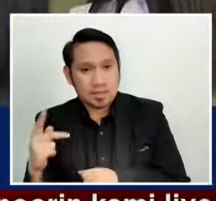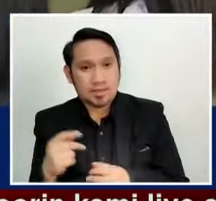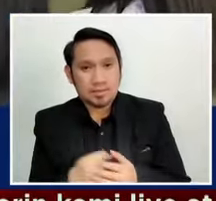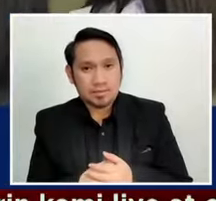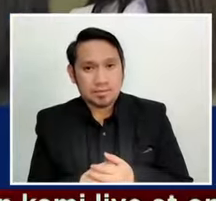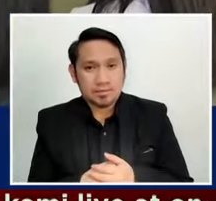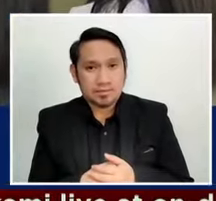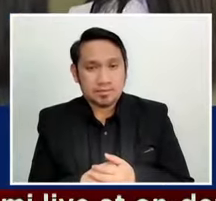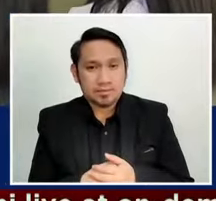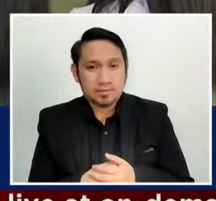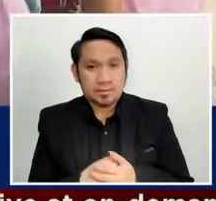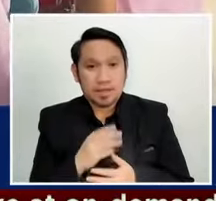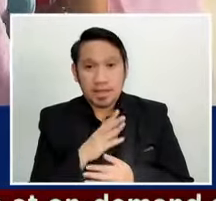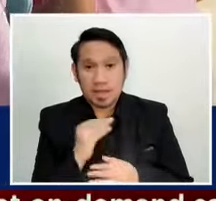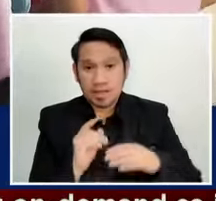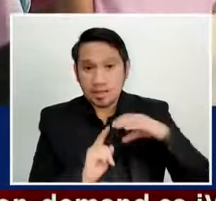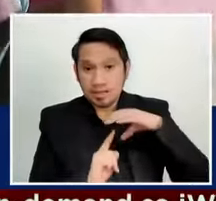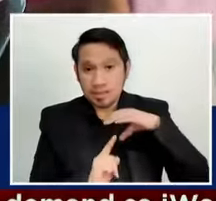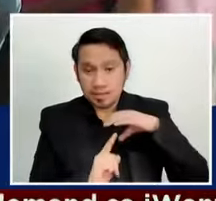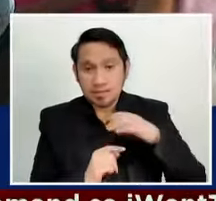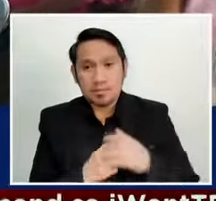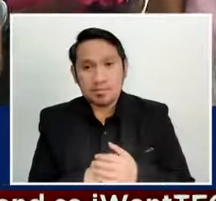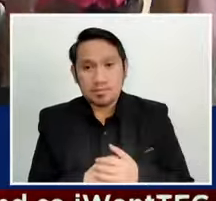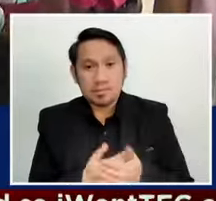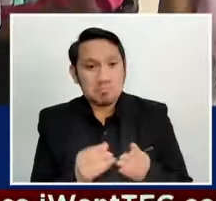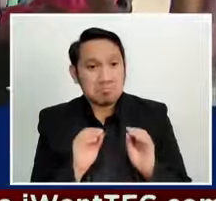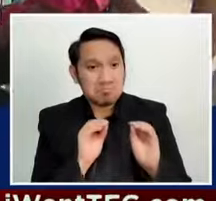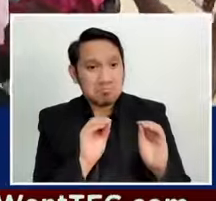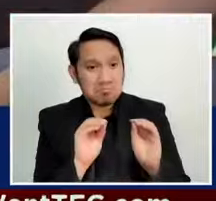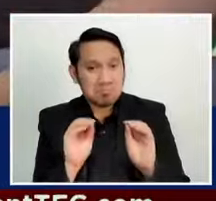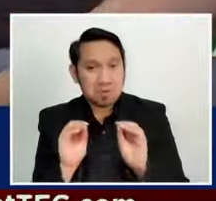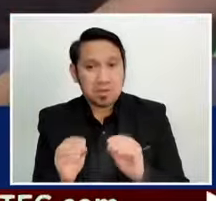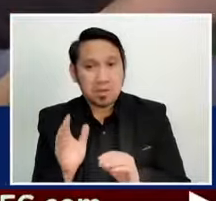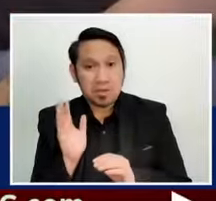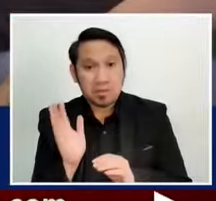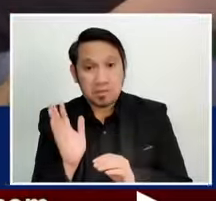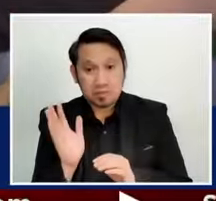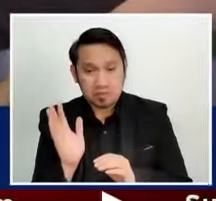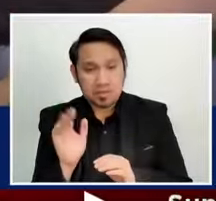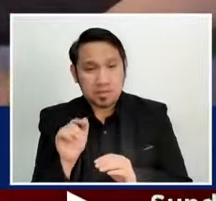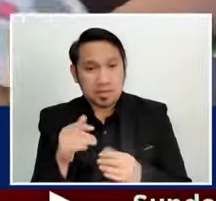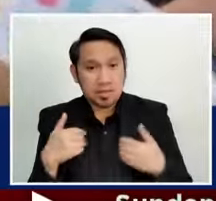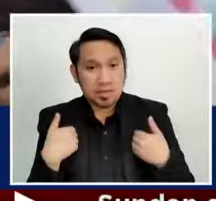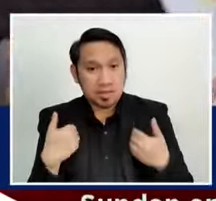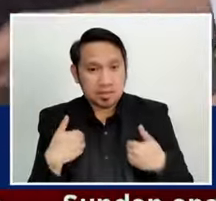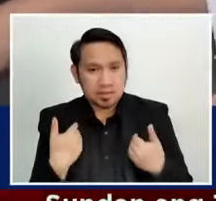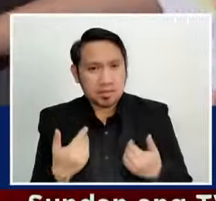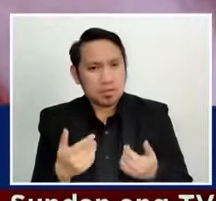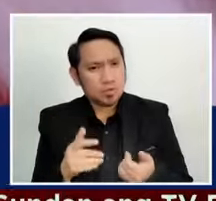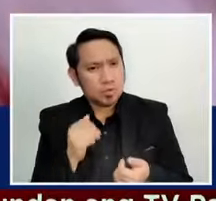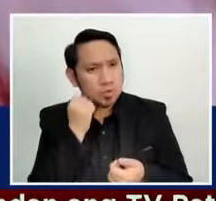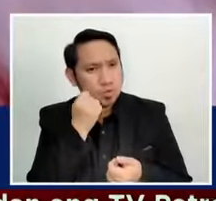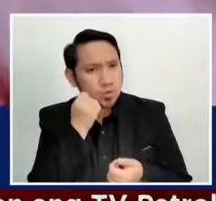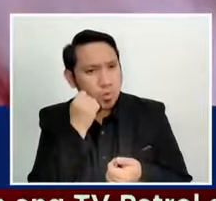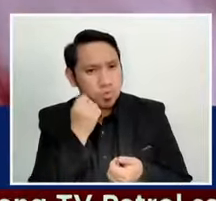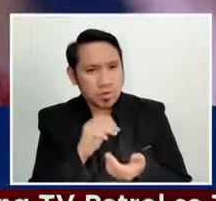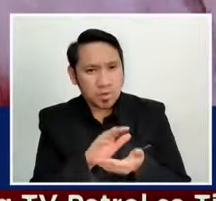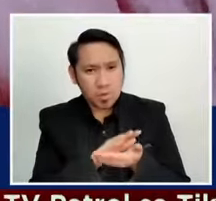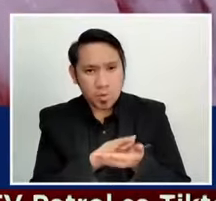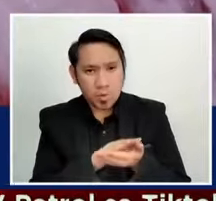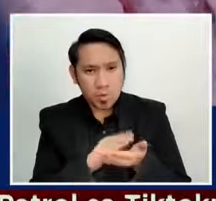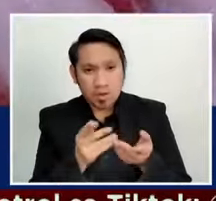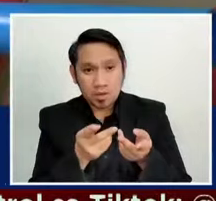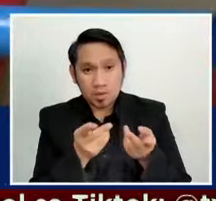at Lingkod Kapamilya. Itinuro sa mahigit 50 trainees ang paggawa ng dishwashing liquid soap na madali naman